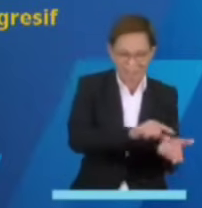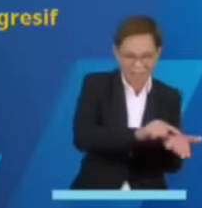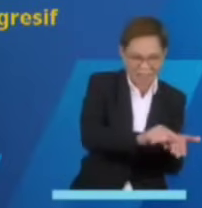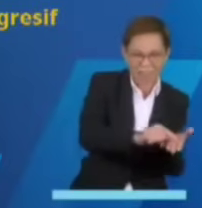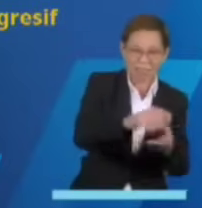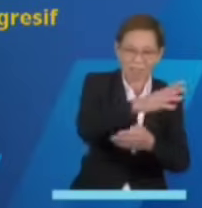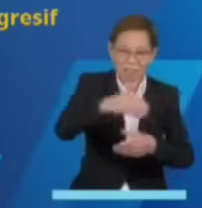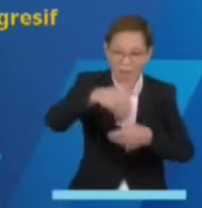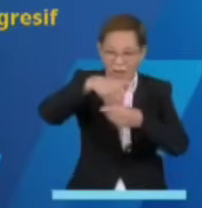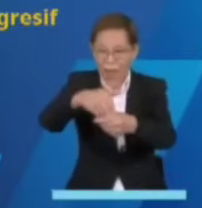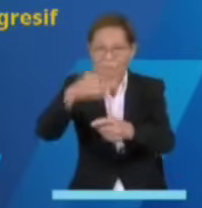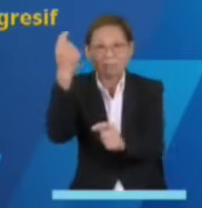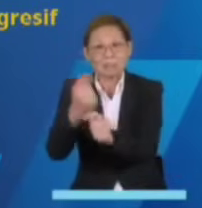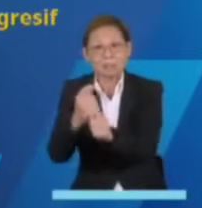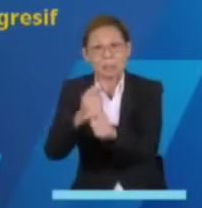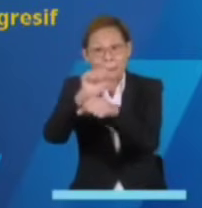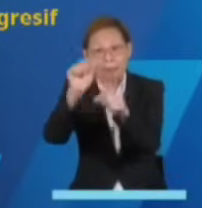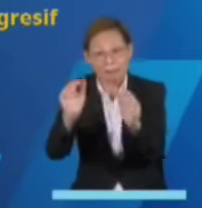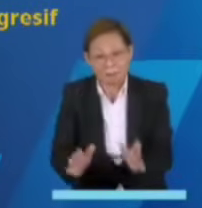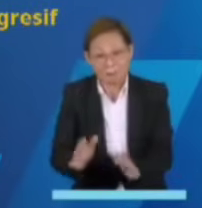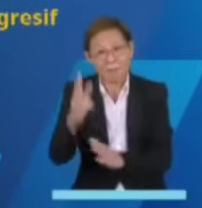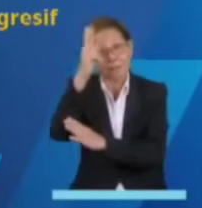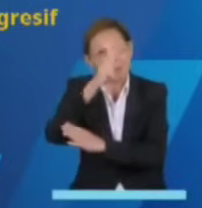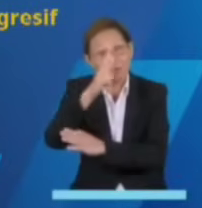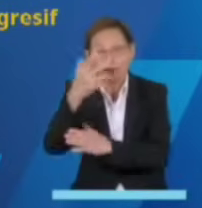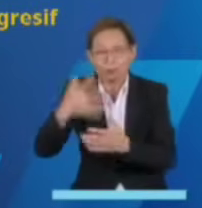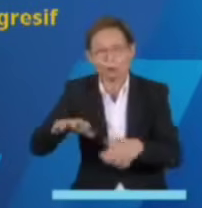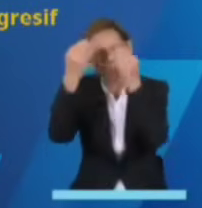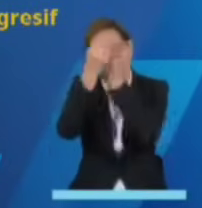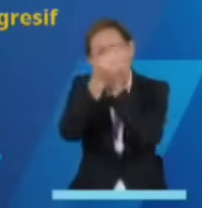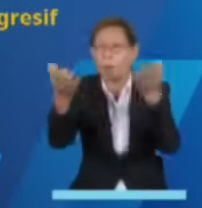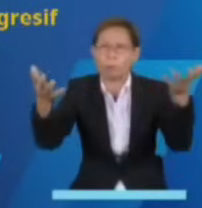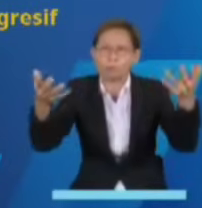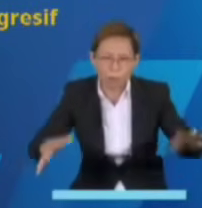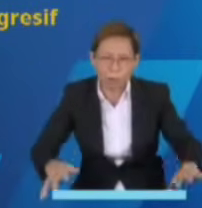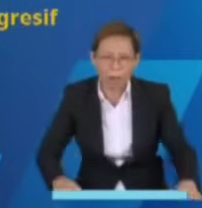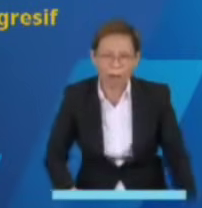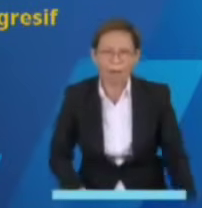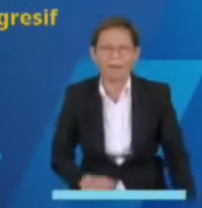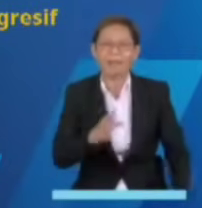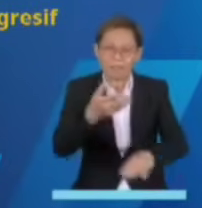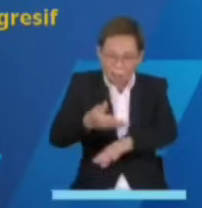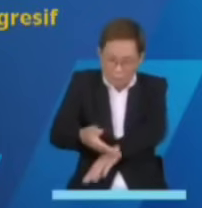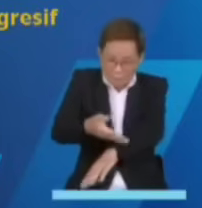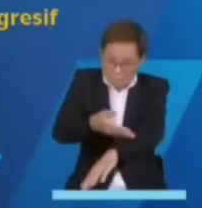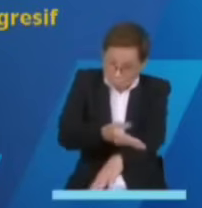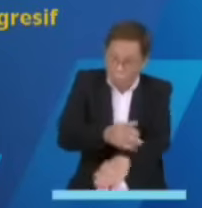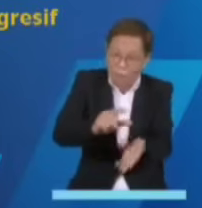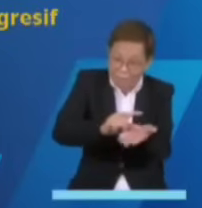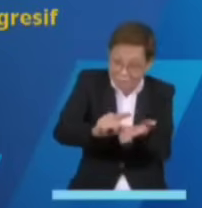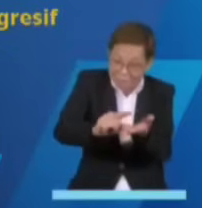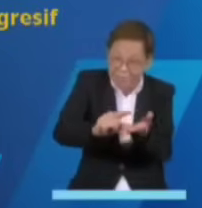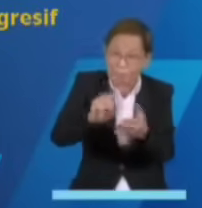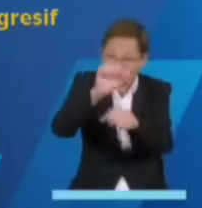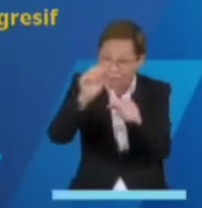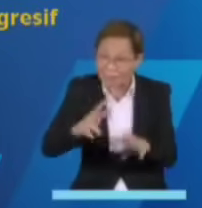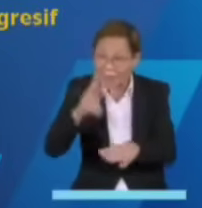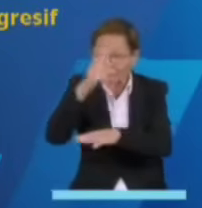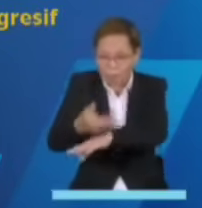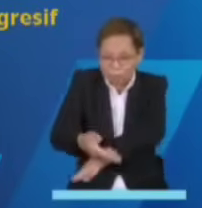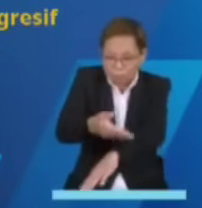Gaji dan allowance tetap penjawat awam, saya telah umumkan, bukan saja ditambah baik